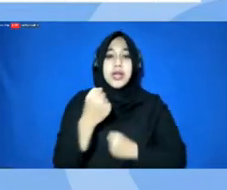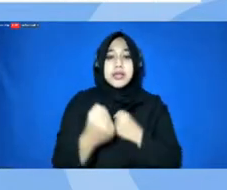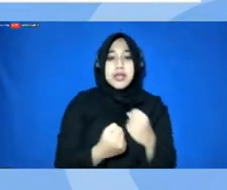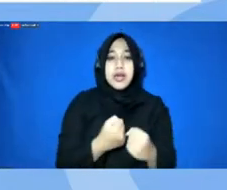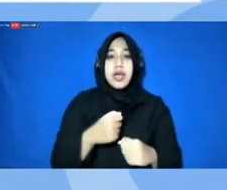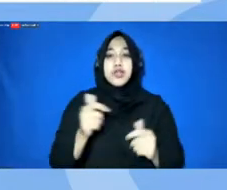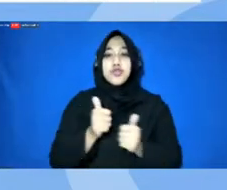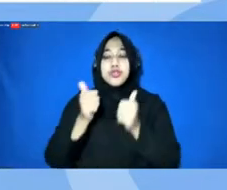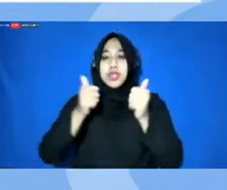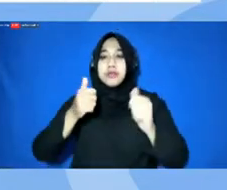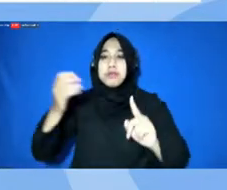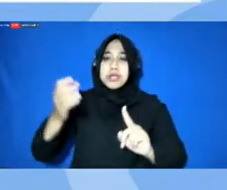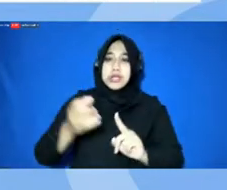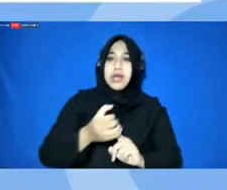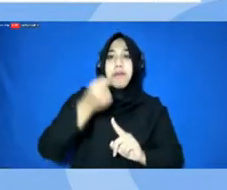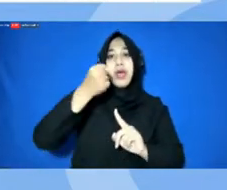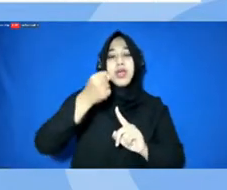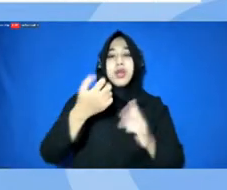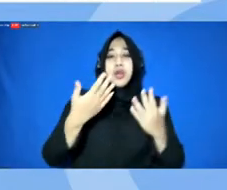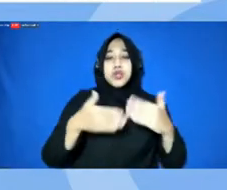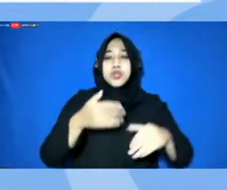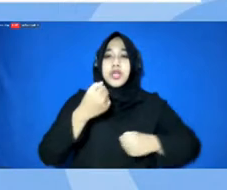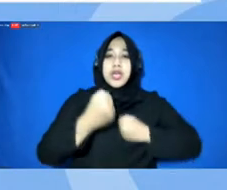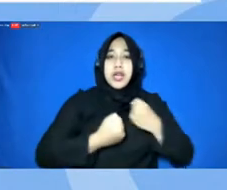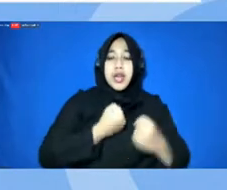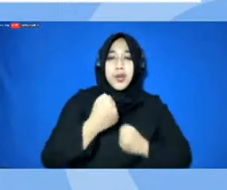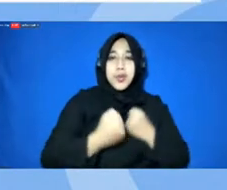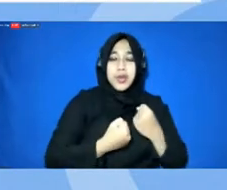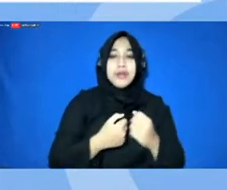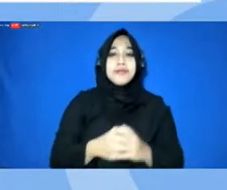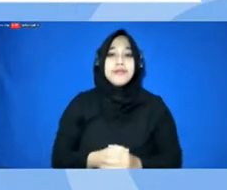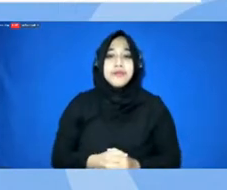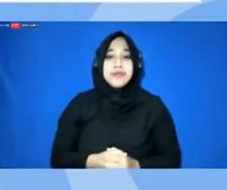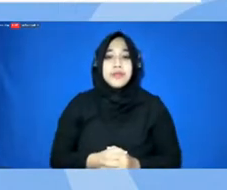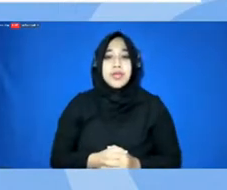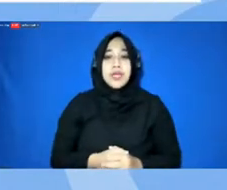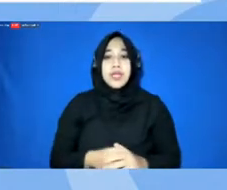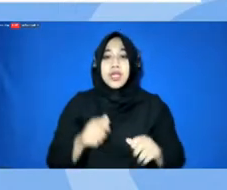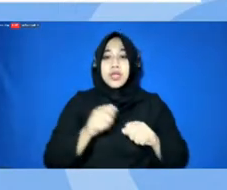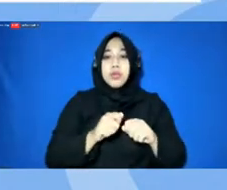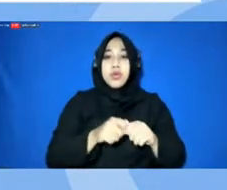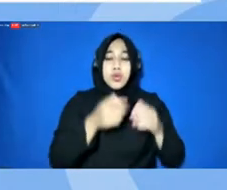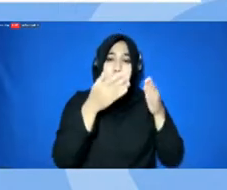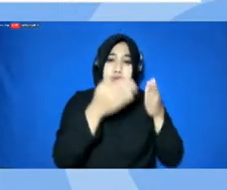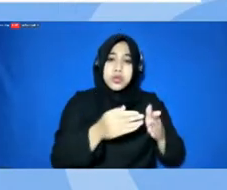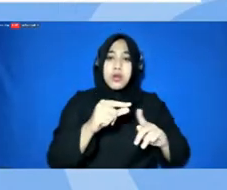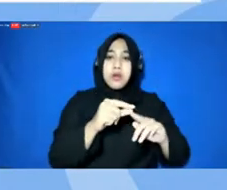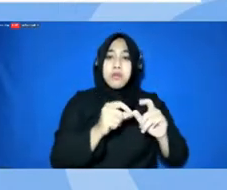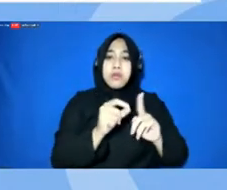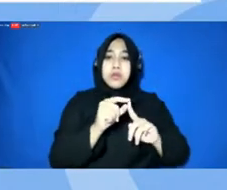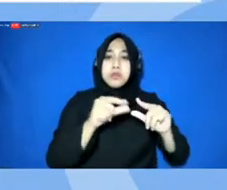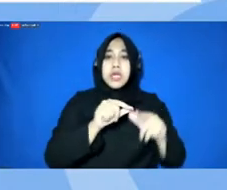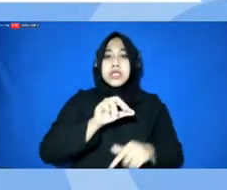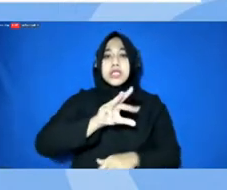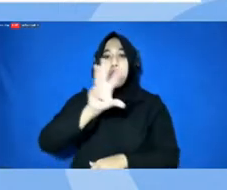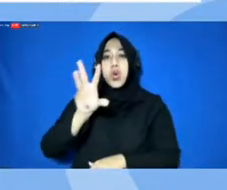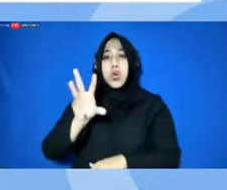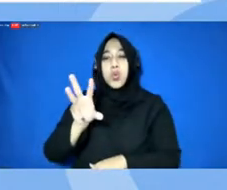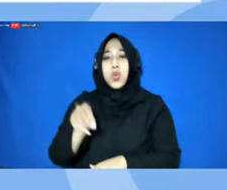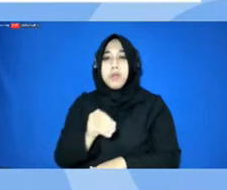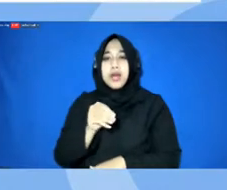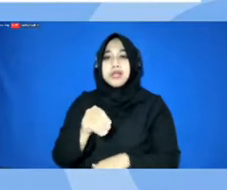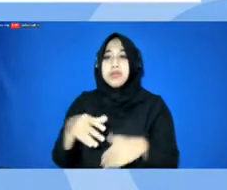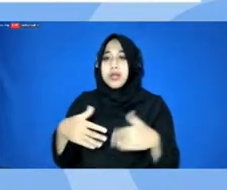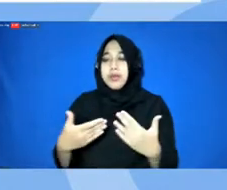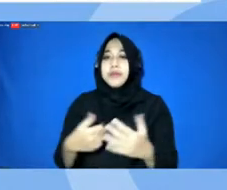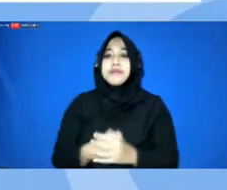dan capaian-capaian yang sudah dilakukan, diselenggarakan khususnya Puspa Jawa Barat, seperti apa nih? Silakan. Ya. Singkat saja.